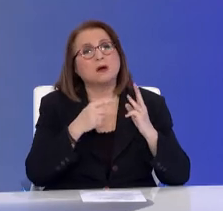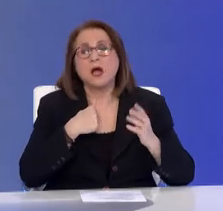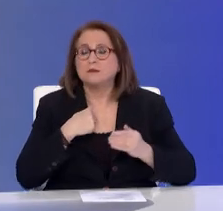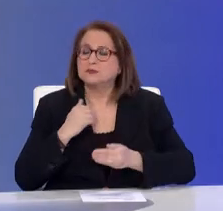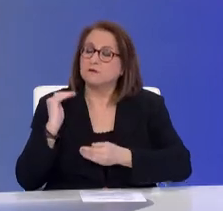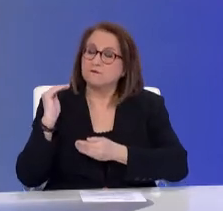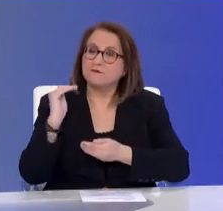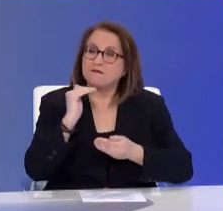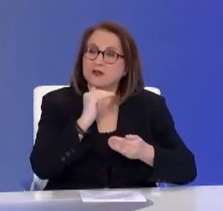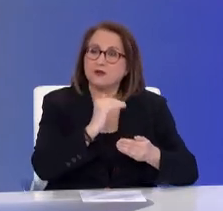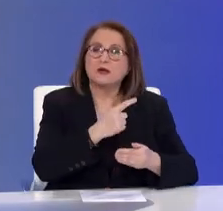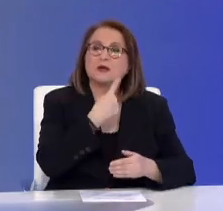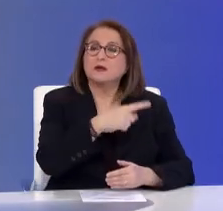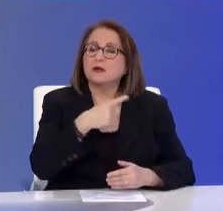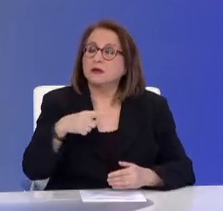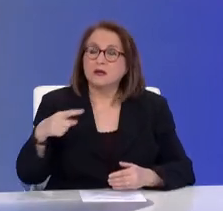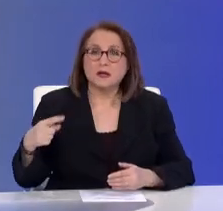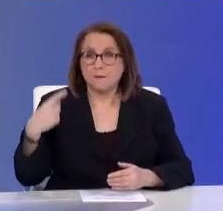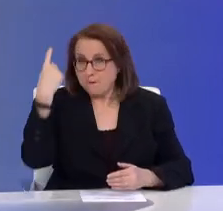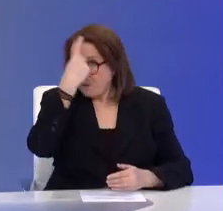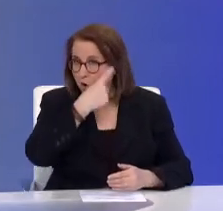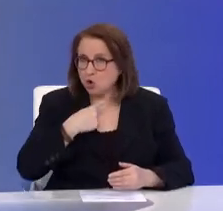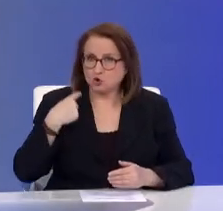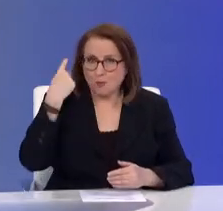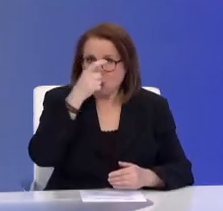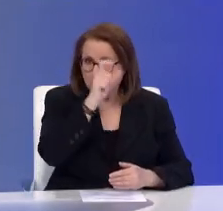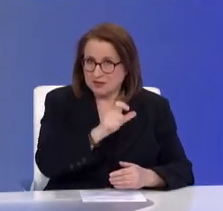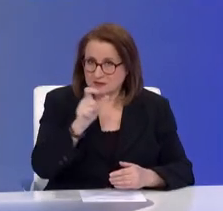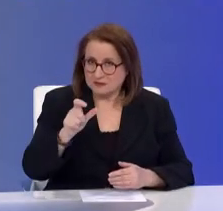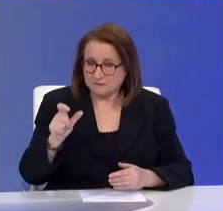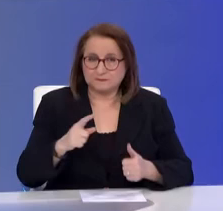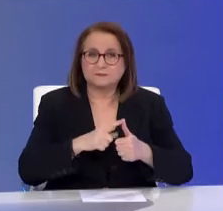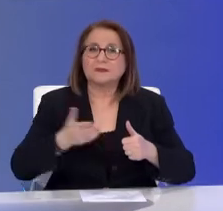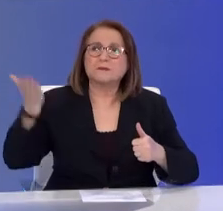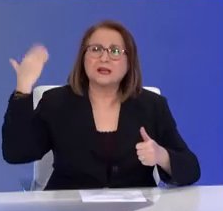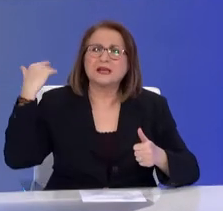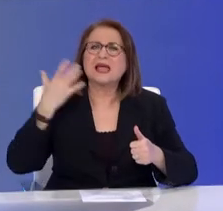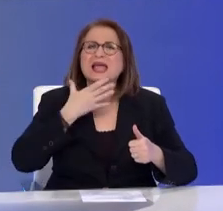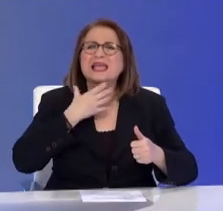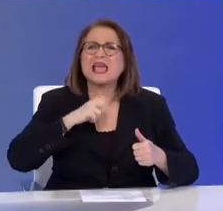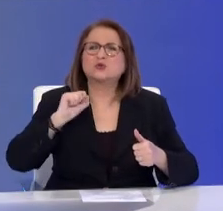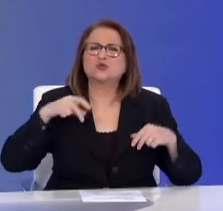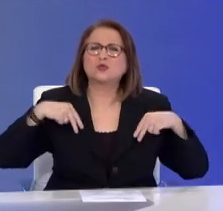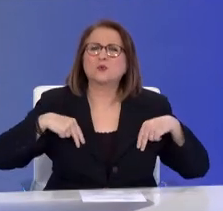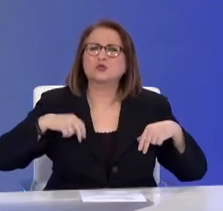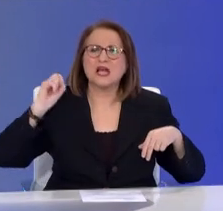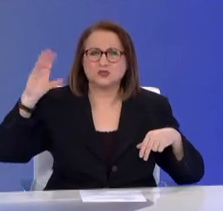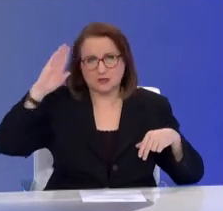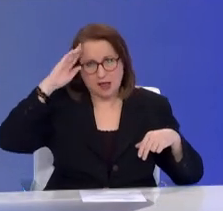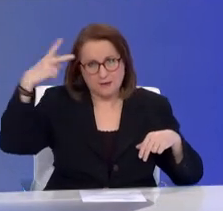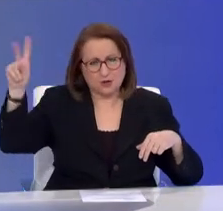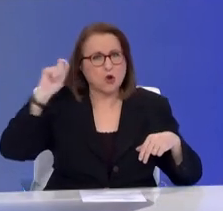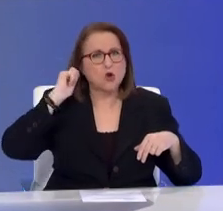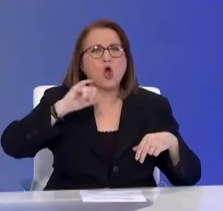θα τιμηθούν φέτος. Ο πρώην γερουσιαστής και υπουργός εξωτερικών των ΗΠΑ, John